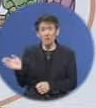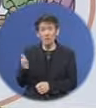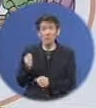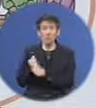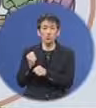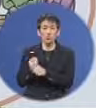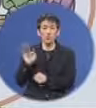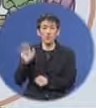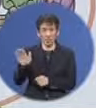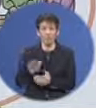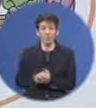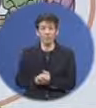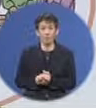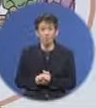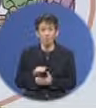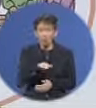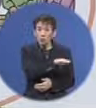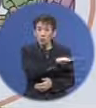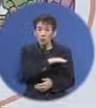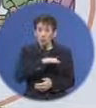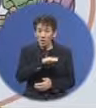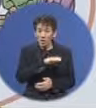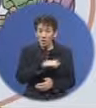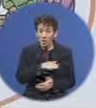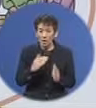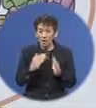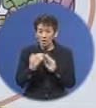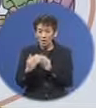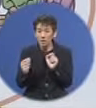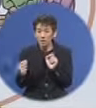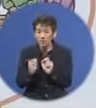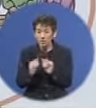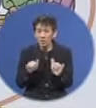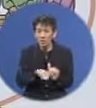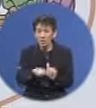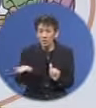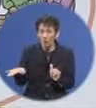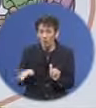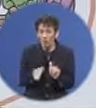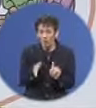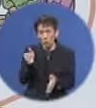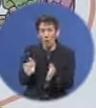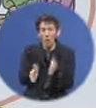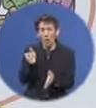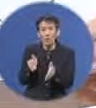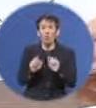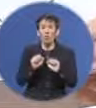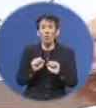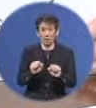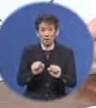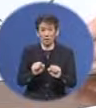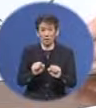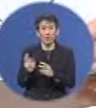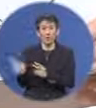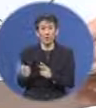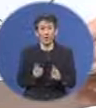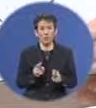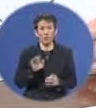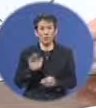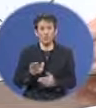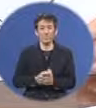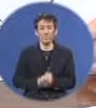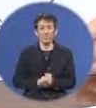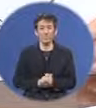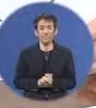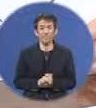これ 素晴 らしいですよね。 それで、そういう方々が、近所のことについてちゃんと配慮してくださるという制度を、作